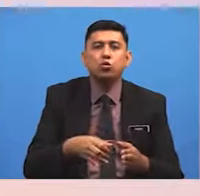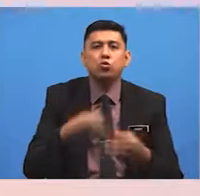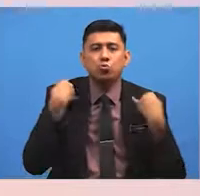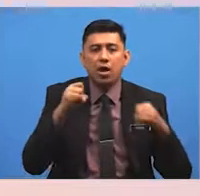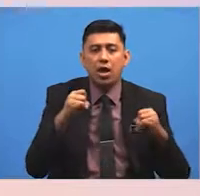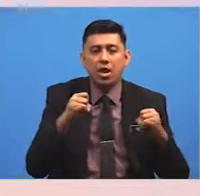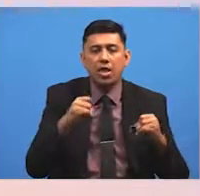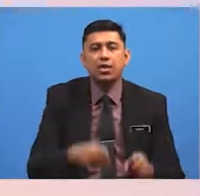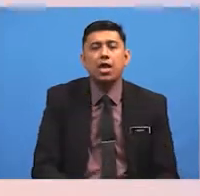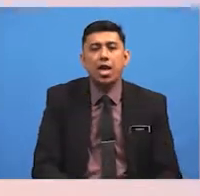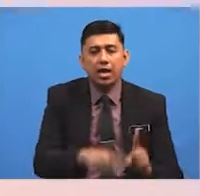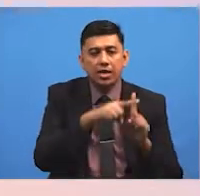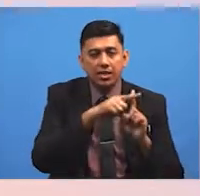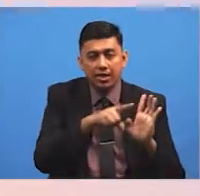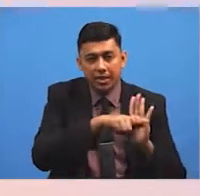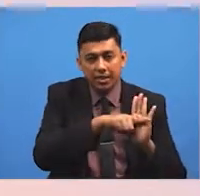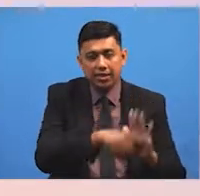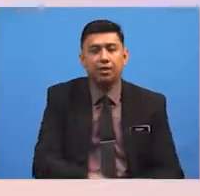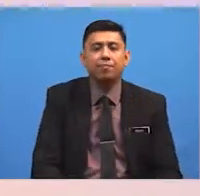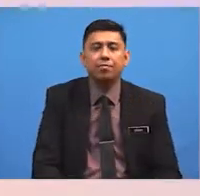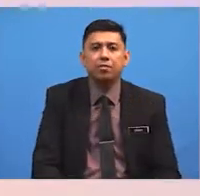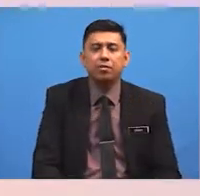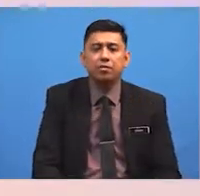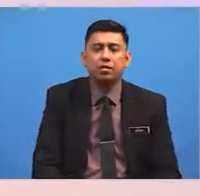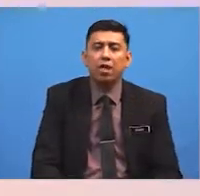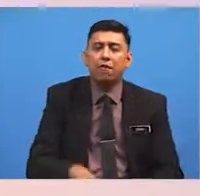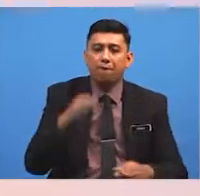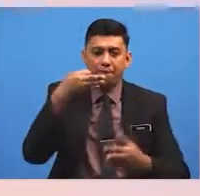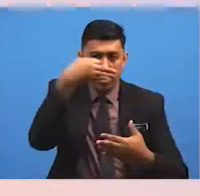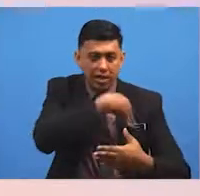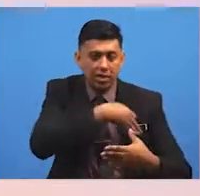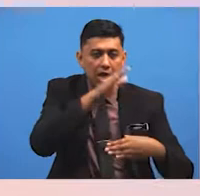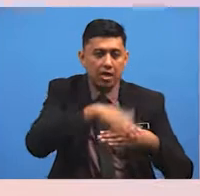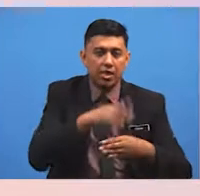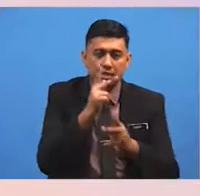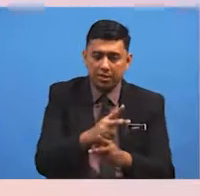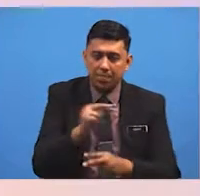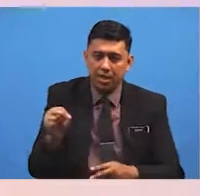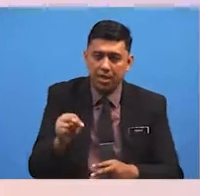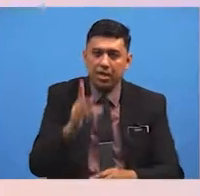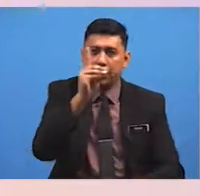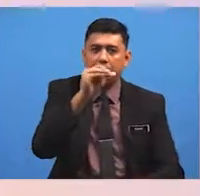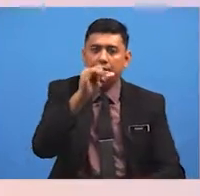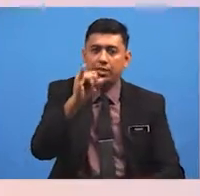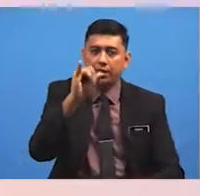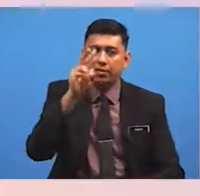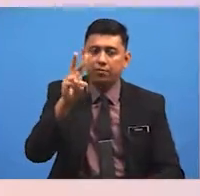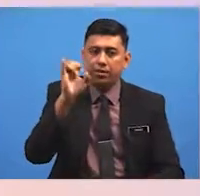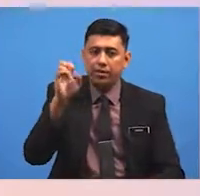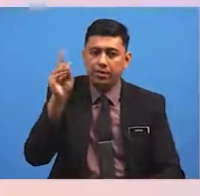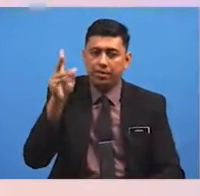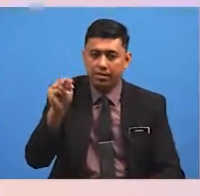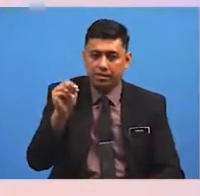pinjaman bank pake dah atas simpanan dividen commission